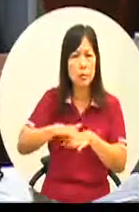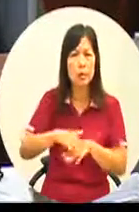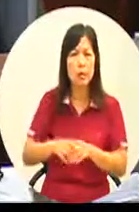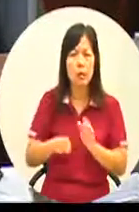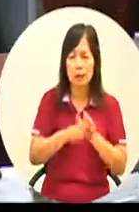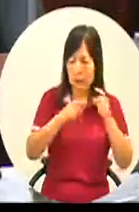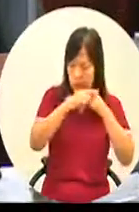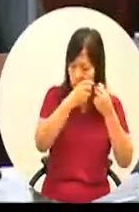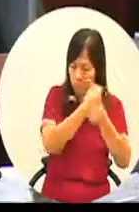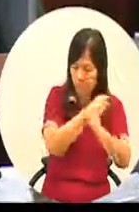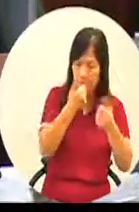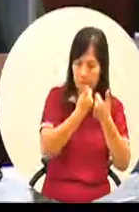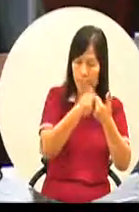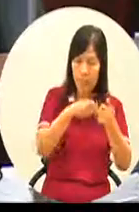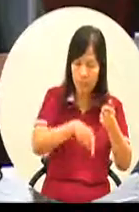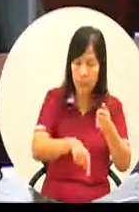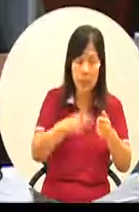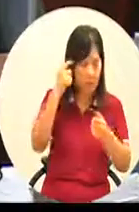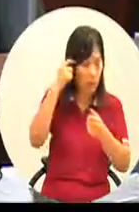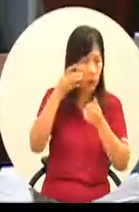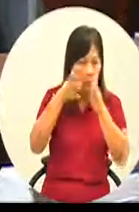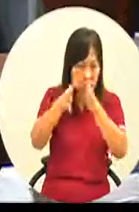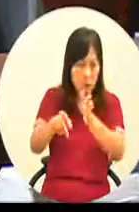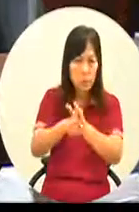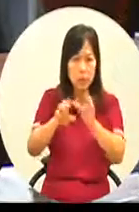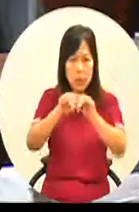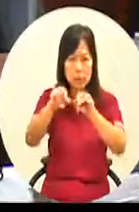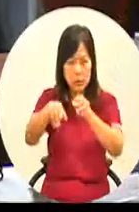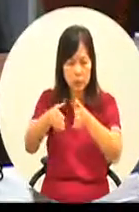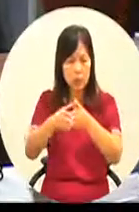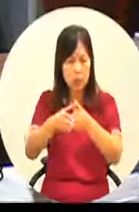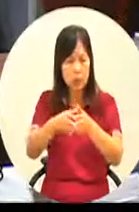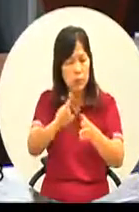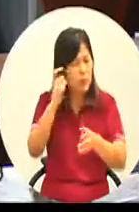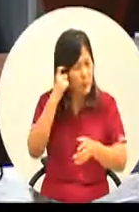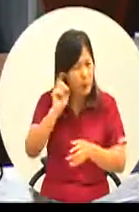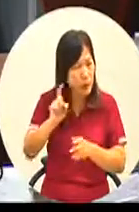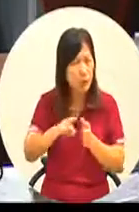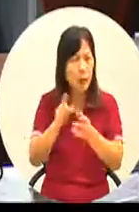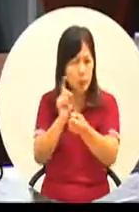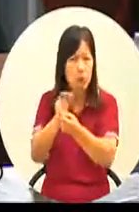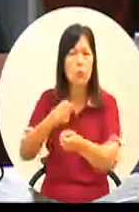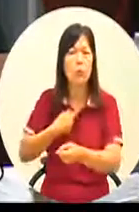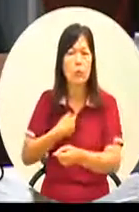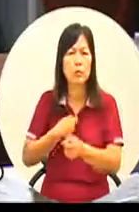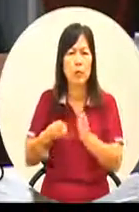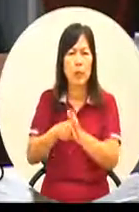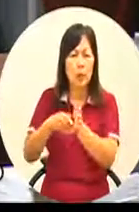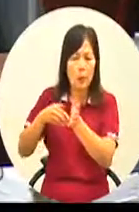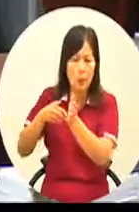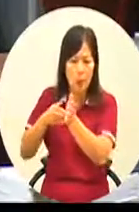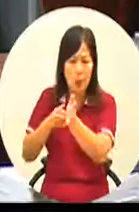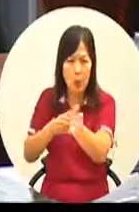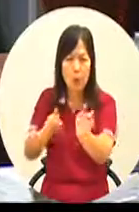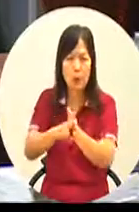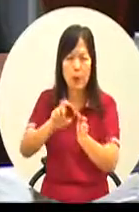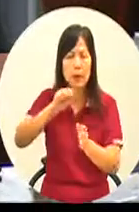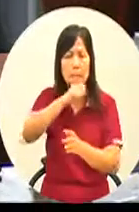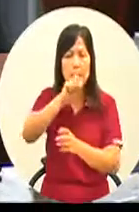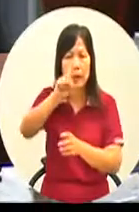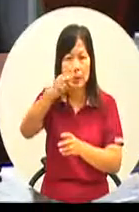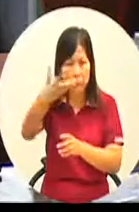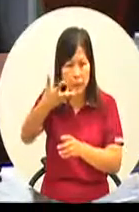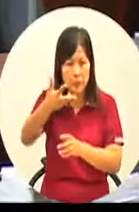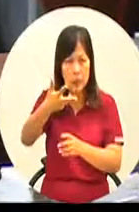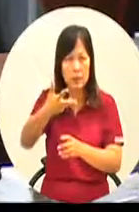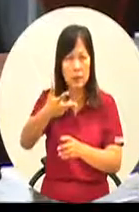场哦，这个也要针对哦我们地方的心声了解。这条平面轻轨呐，真正做伫台17线哦，保证哦